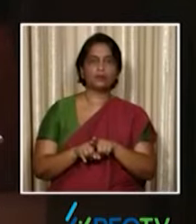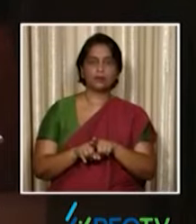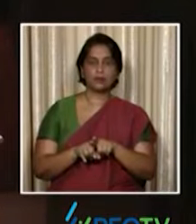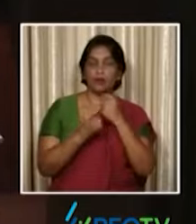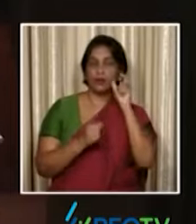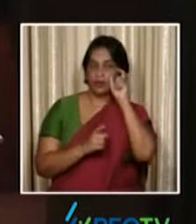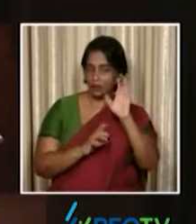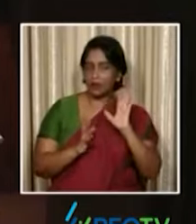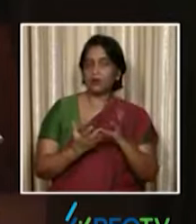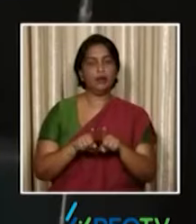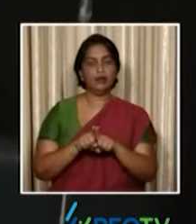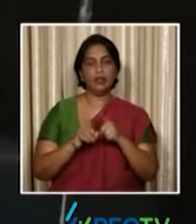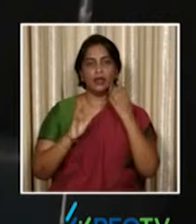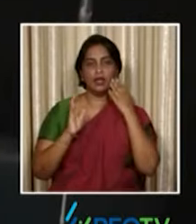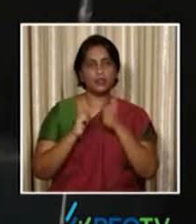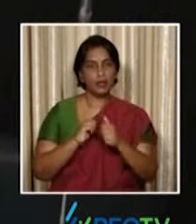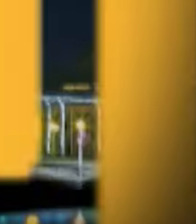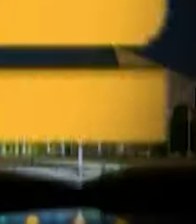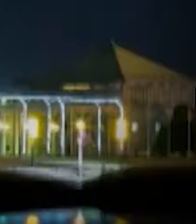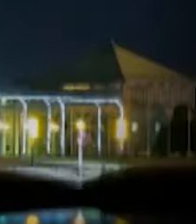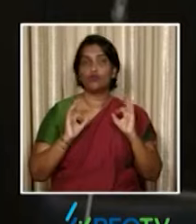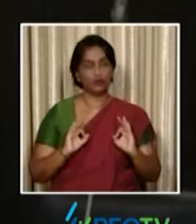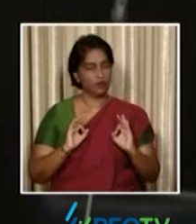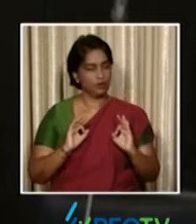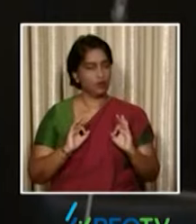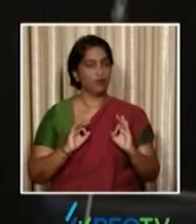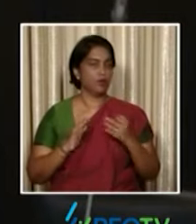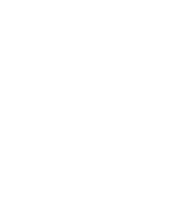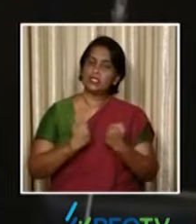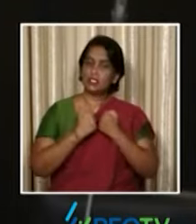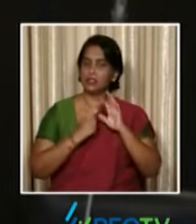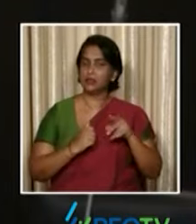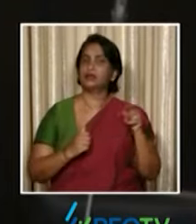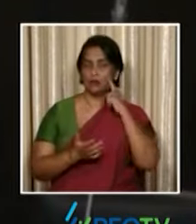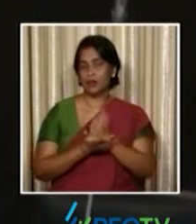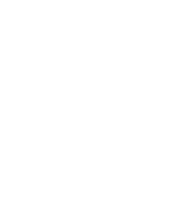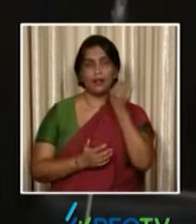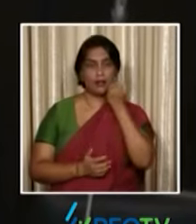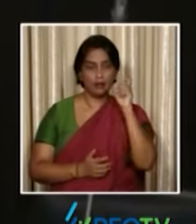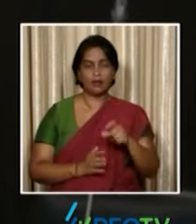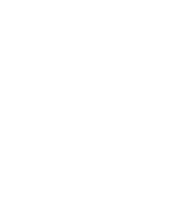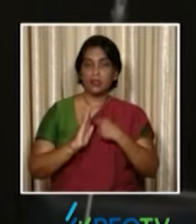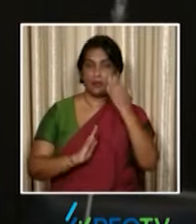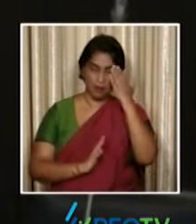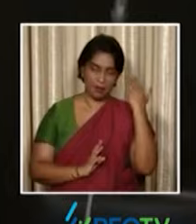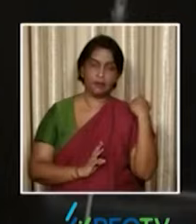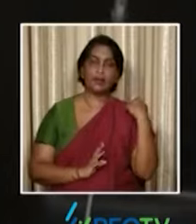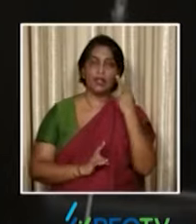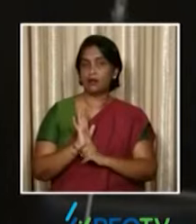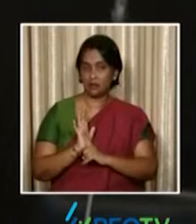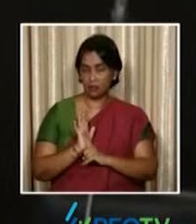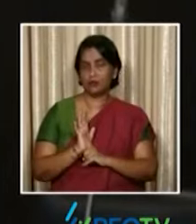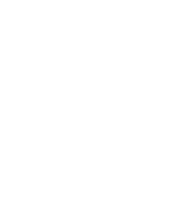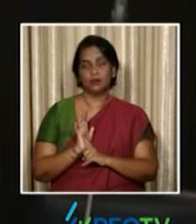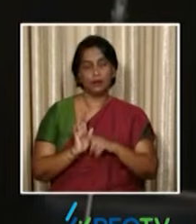වැඩපිළිවෙලක් අවශ්‍යයි. මේ එකක්වත් නැහැ. පෝෂණ ප්‍රතිපත්තිය තියෙනවා. කුමන අභියෝගය ආවත් මේ අසාධ්‍ය රෝගියා ශ්‍රී ලංකා මාතාව 2.2 ලක්ෂයක්